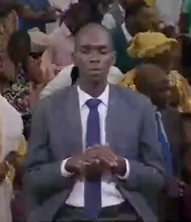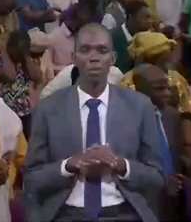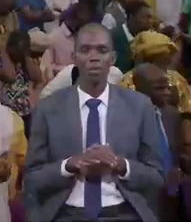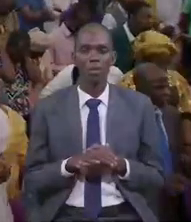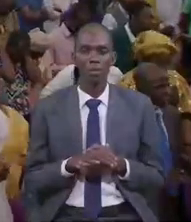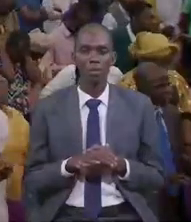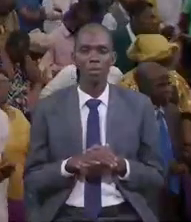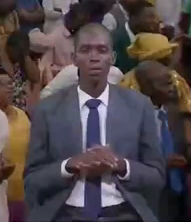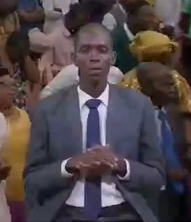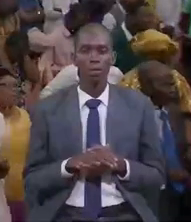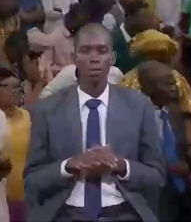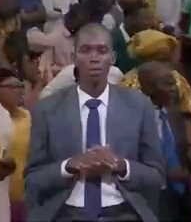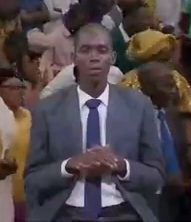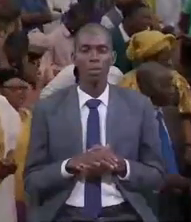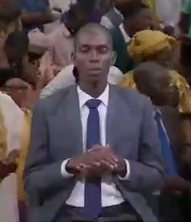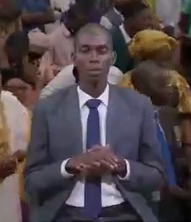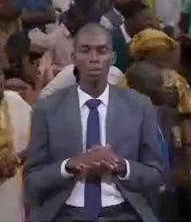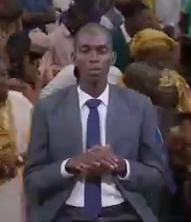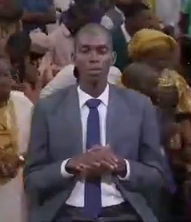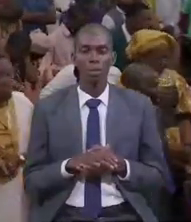qui est digne du nom